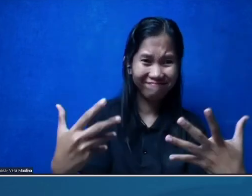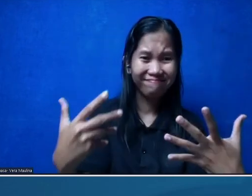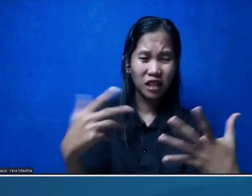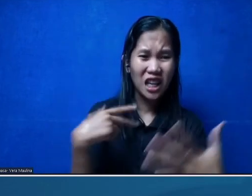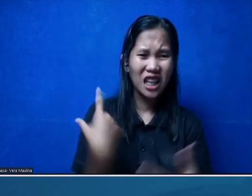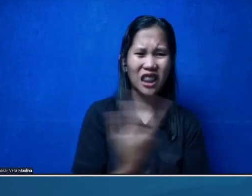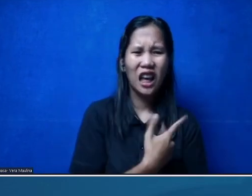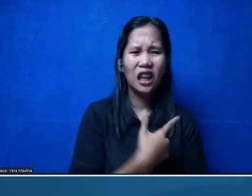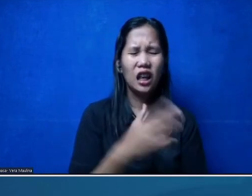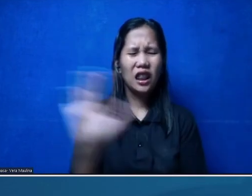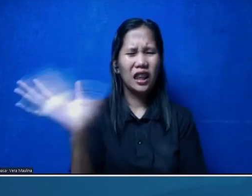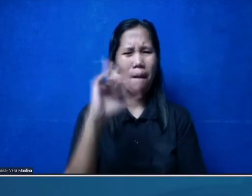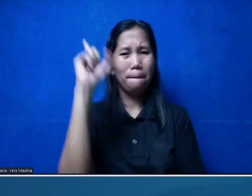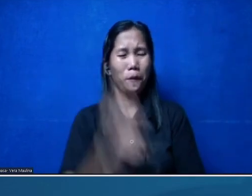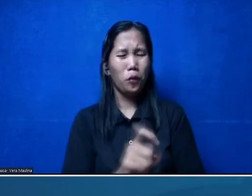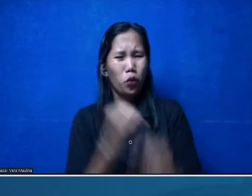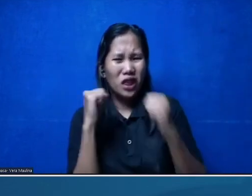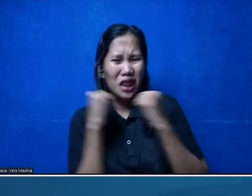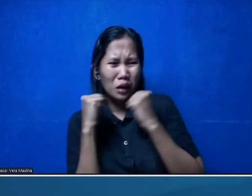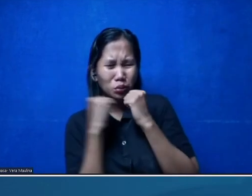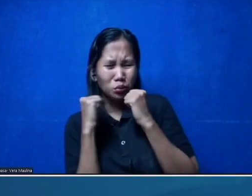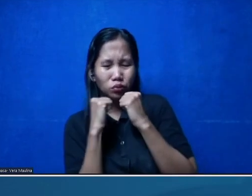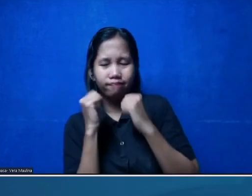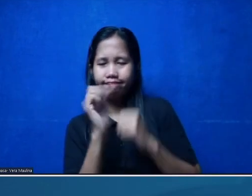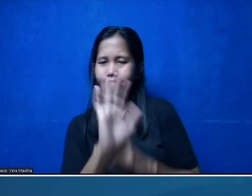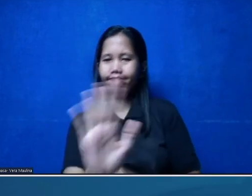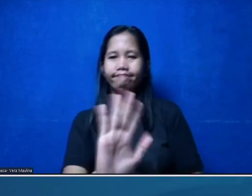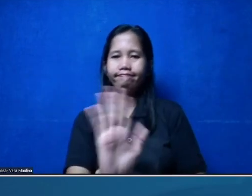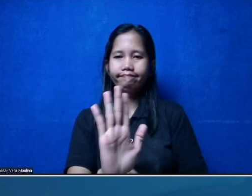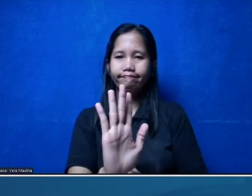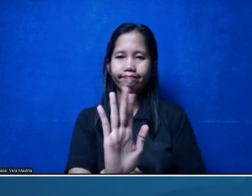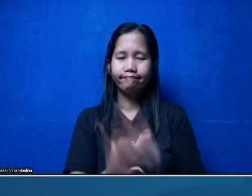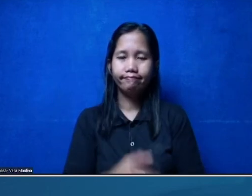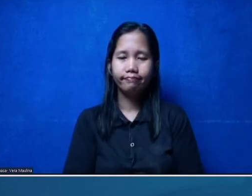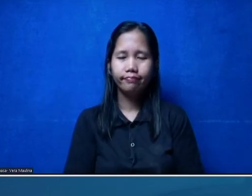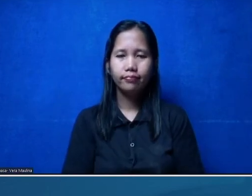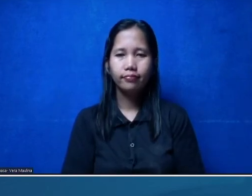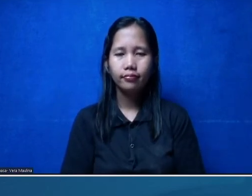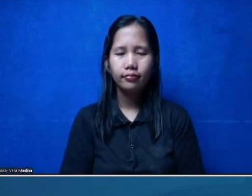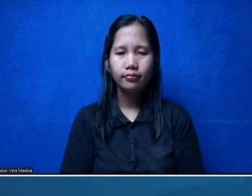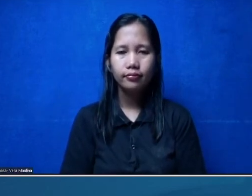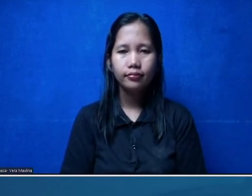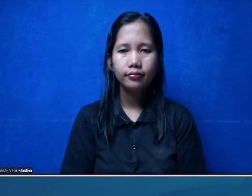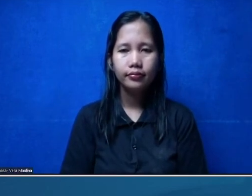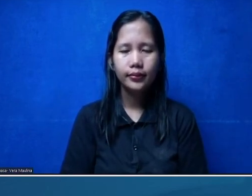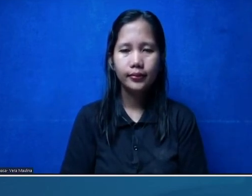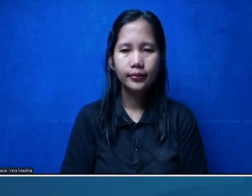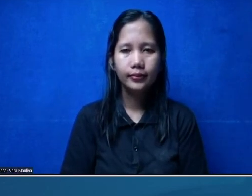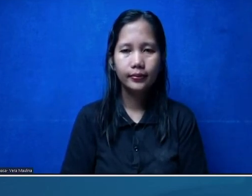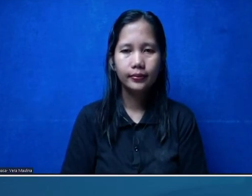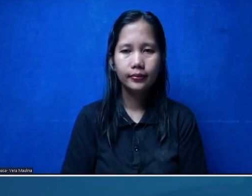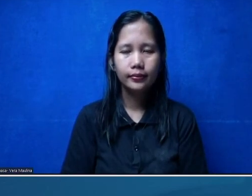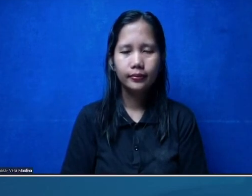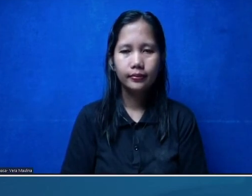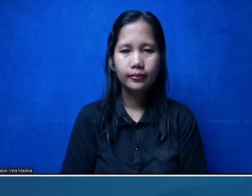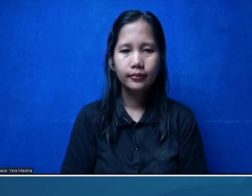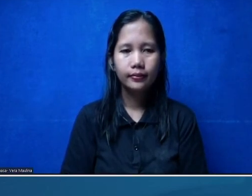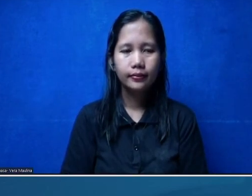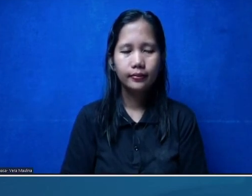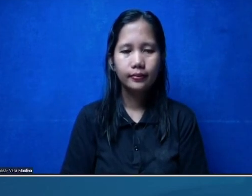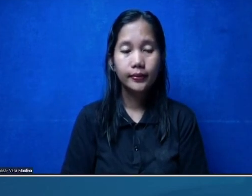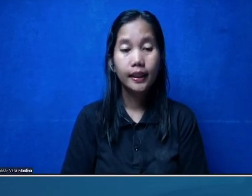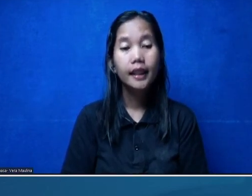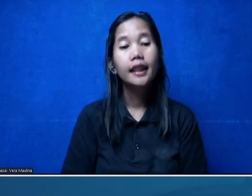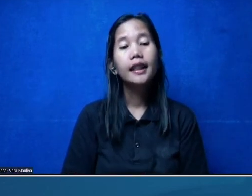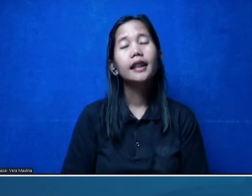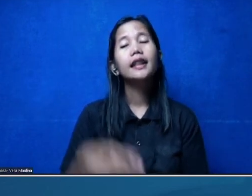mencari kita Dia memberikan janji kemenangan dan dia menyelamatkan cita-cita bersyukur ada janji yang